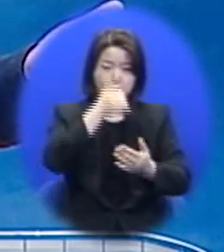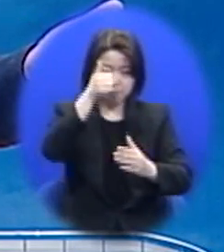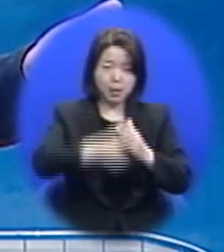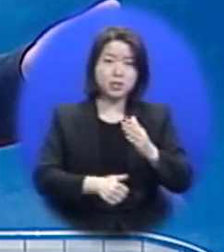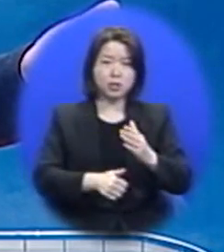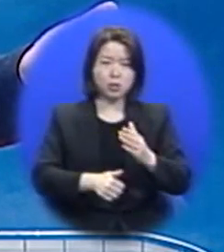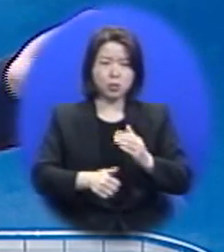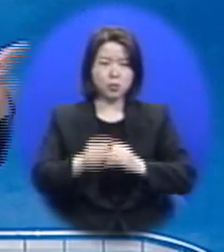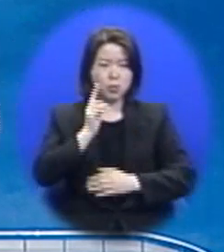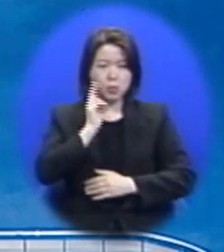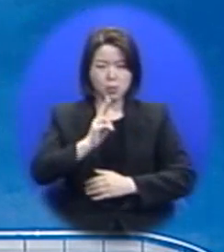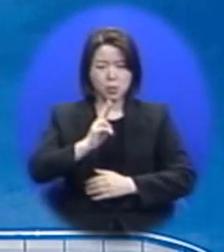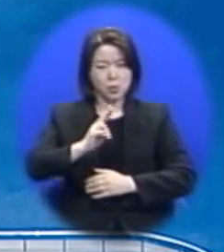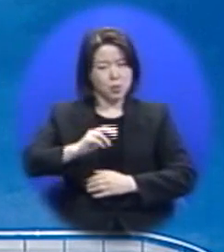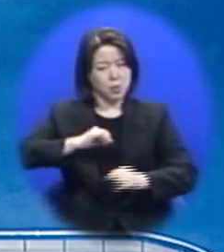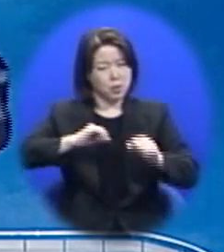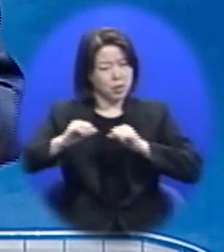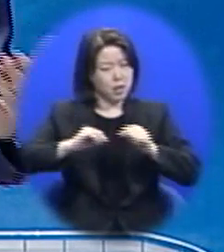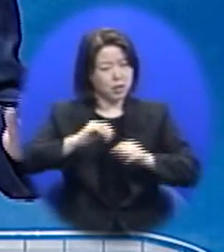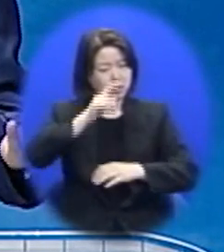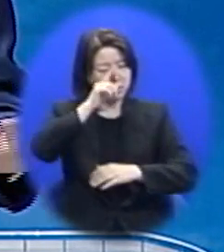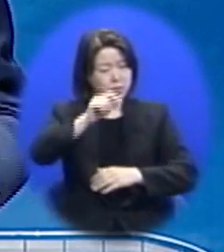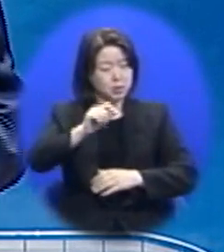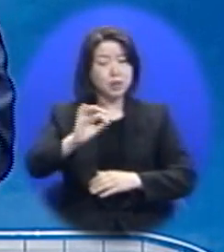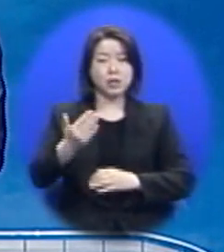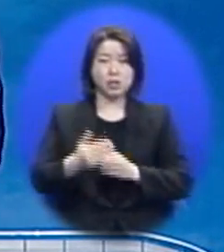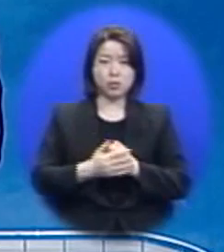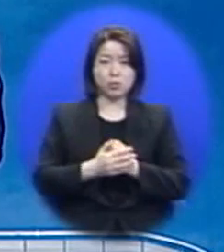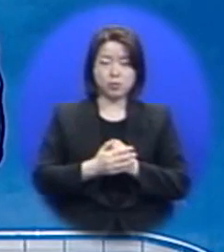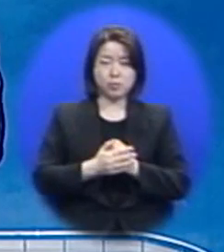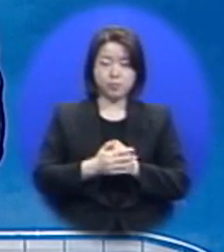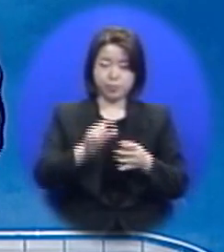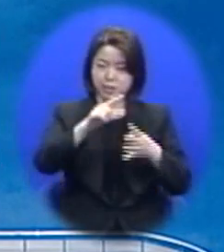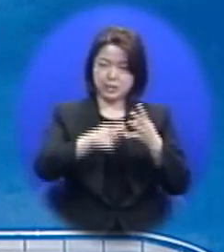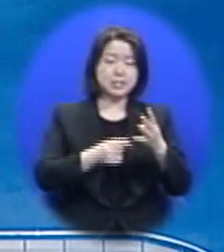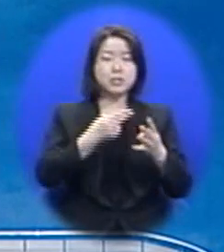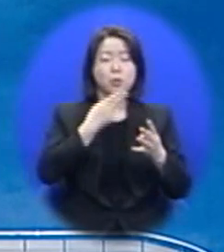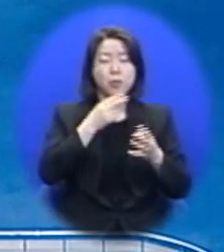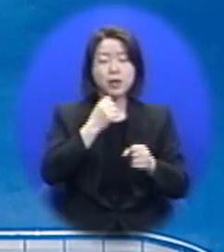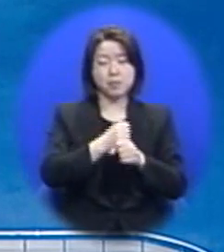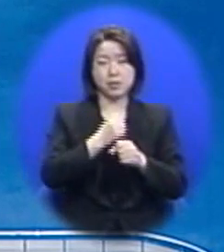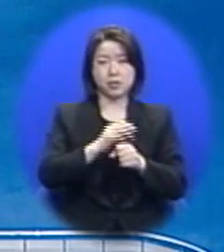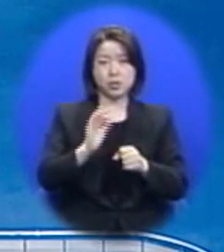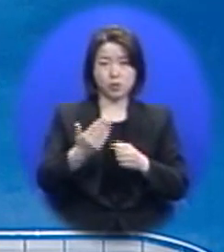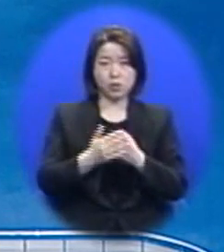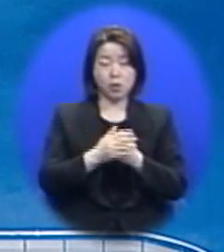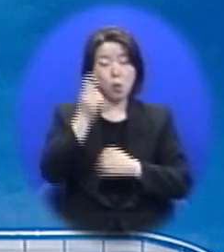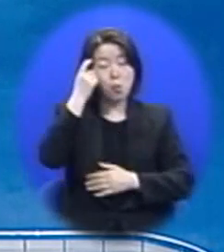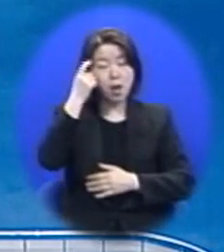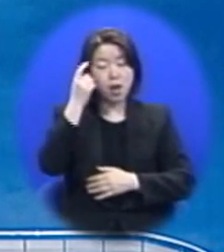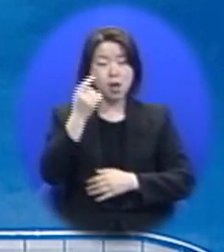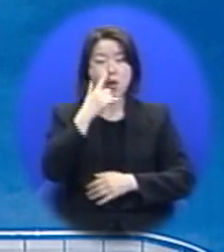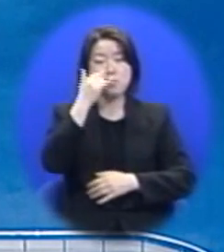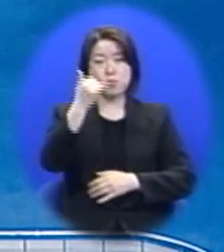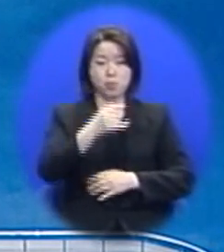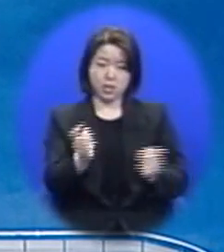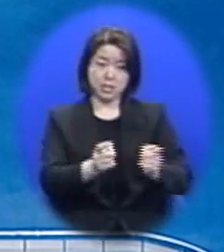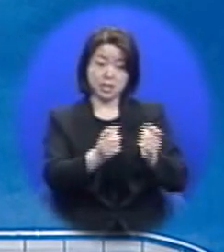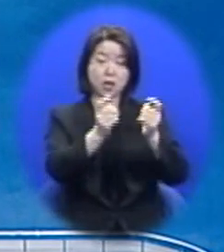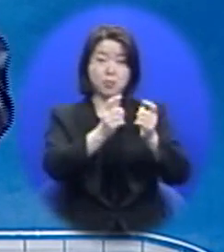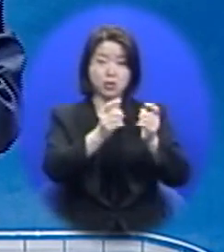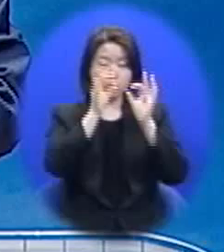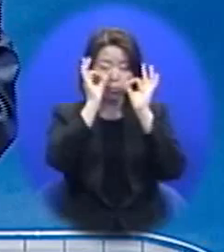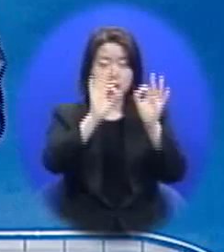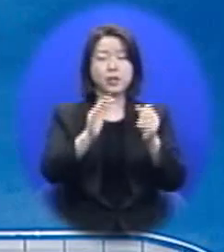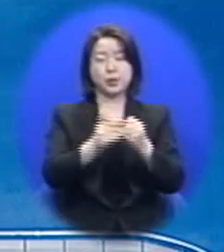거칠어지고 그리고 무절제하게 되는 겁니다. 부부 싸움하는 것을 보았기 때문에